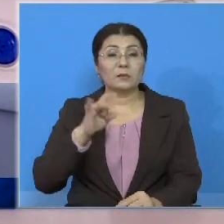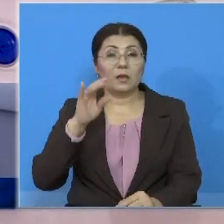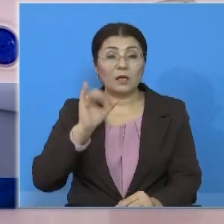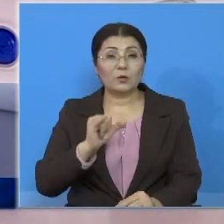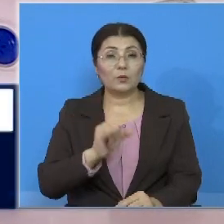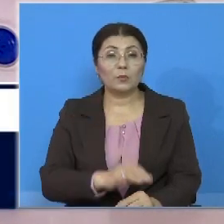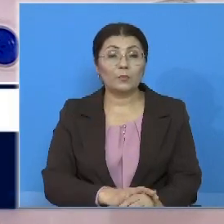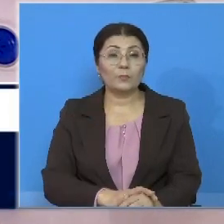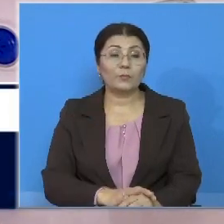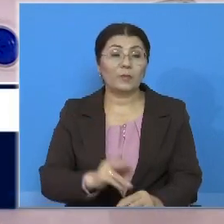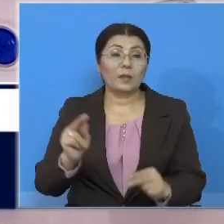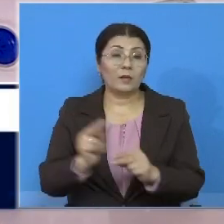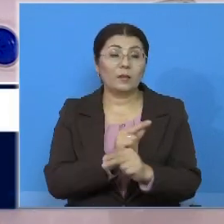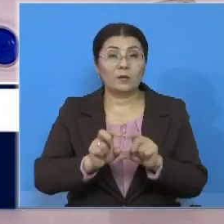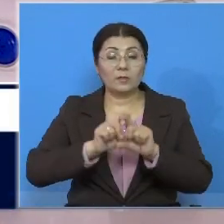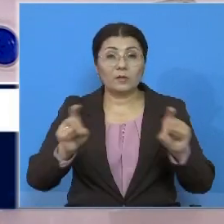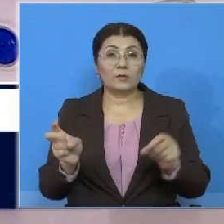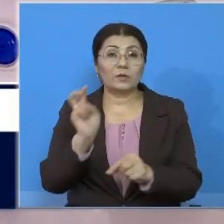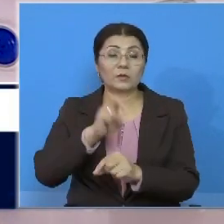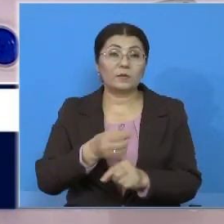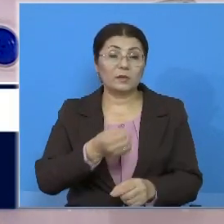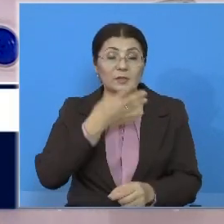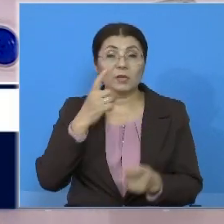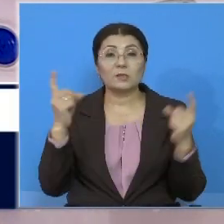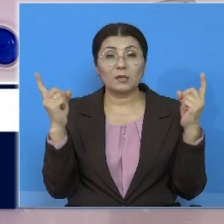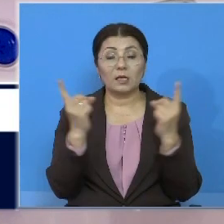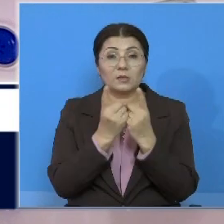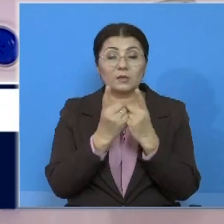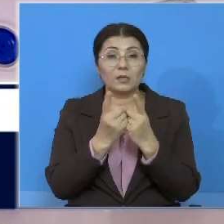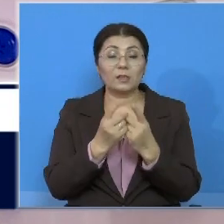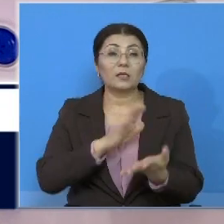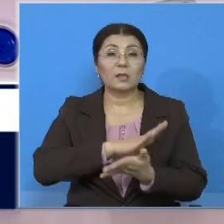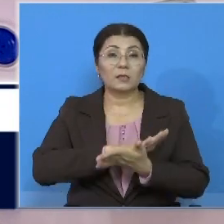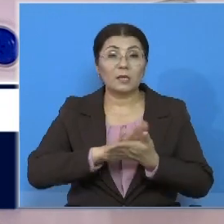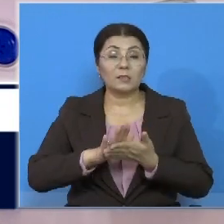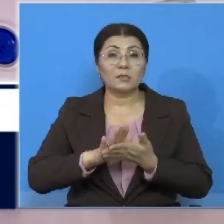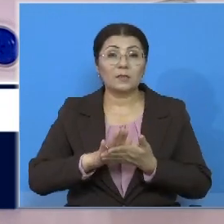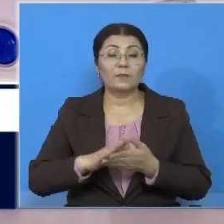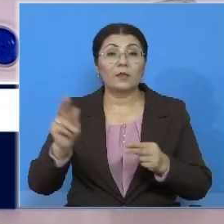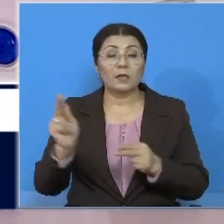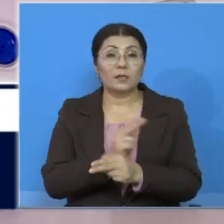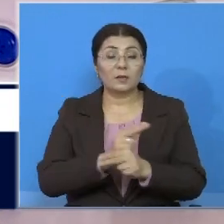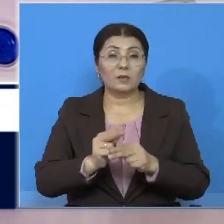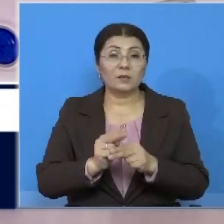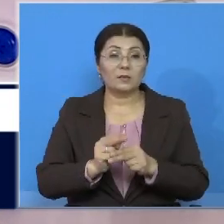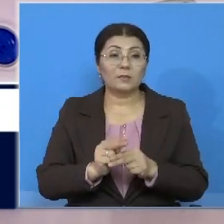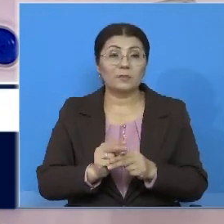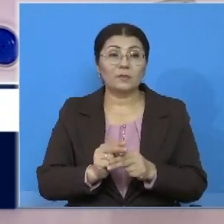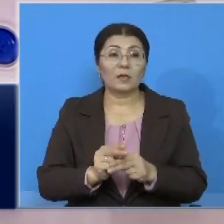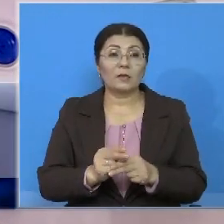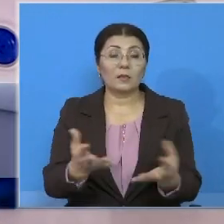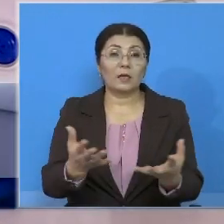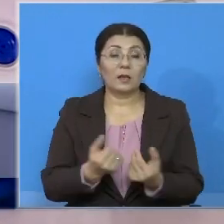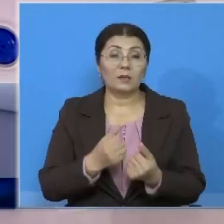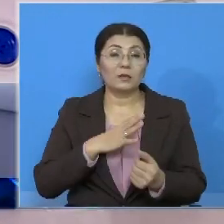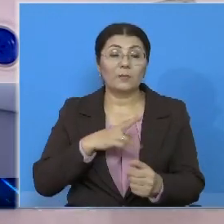келдім. Зәру санаториясы біздерді жақсы қарсы алды. Іші таза. Емімді келгеннен кейін емімді